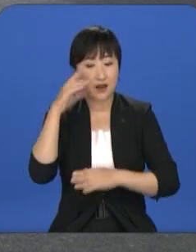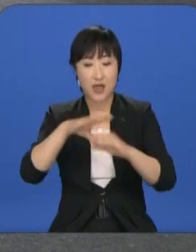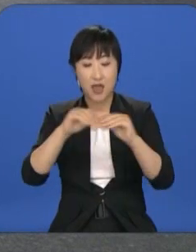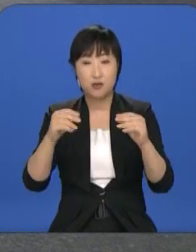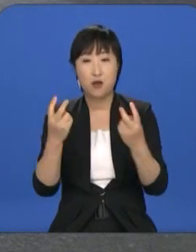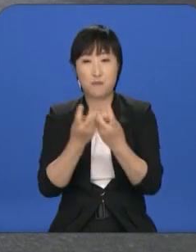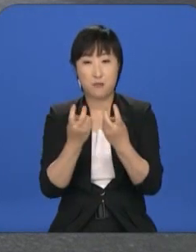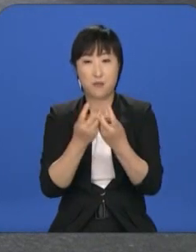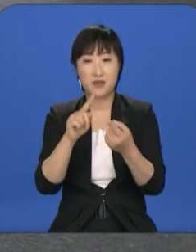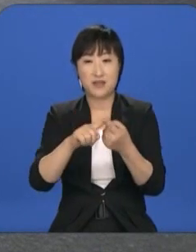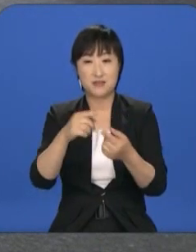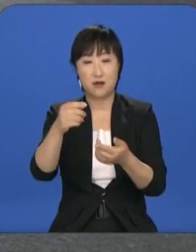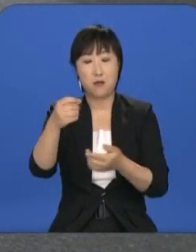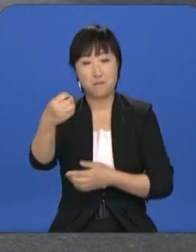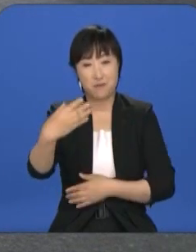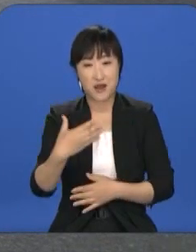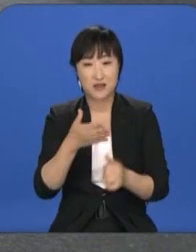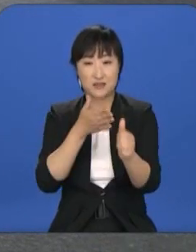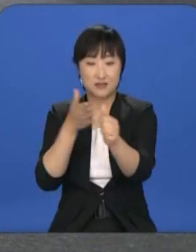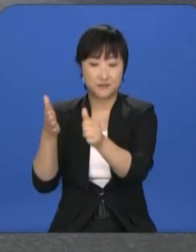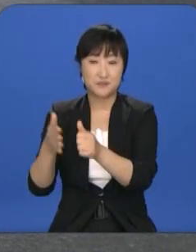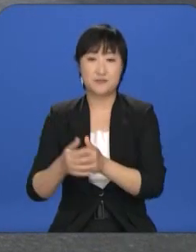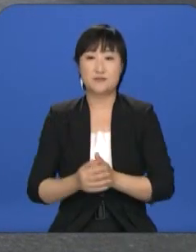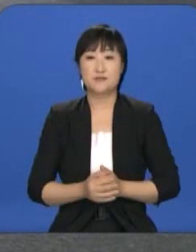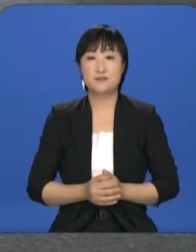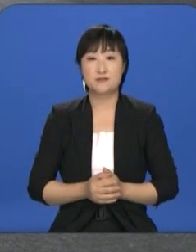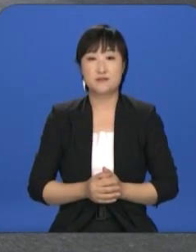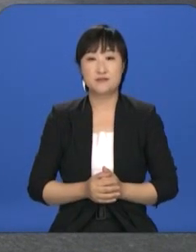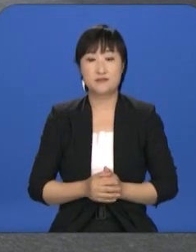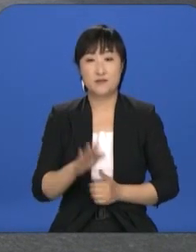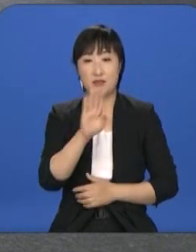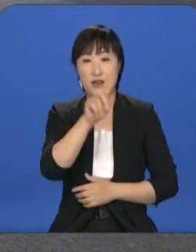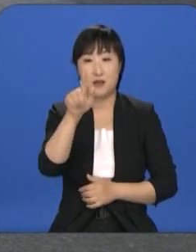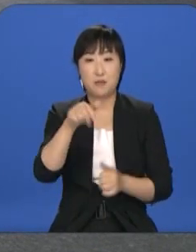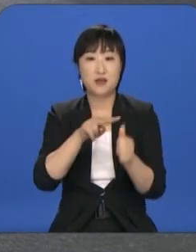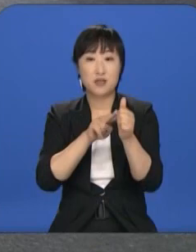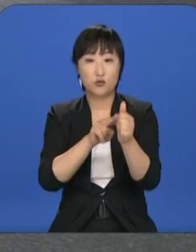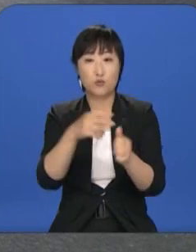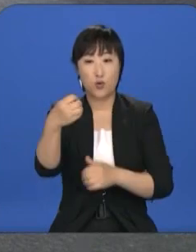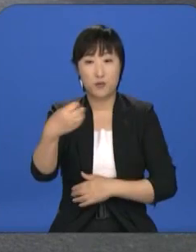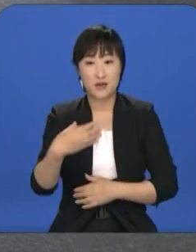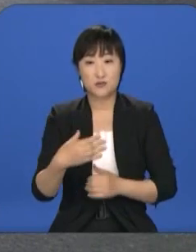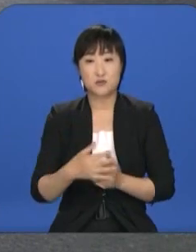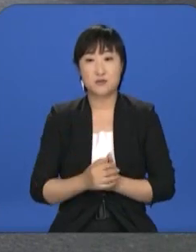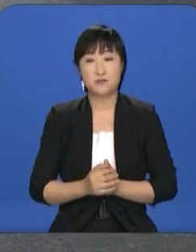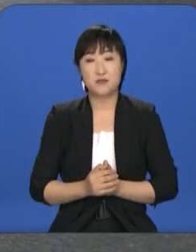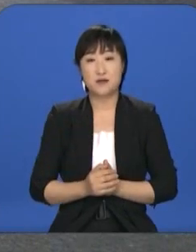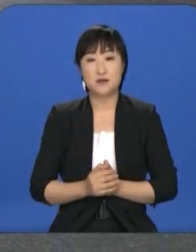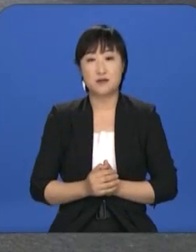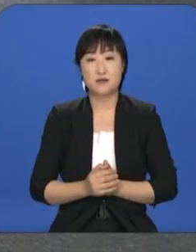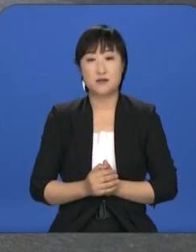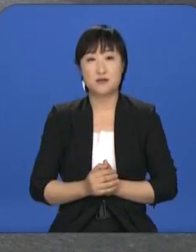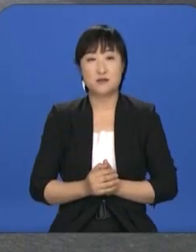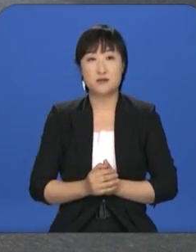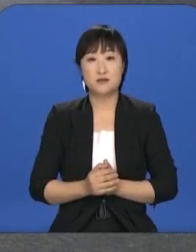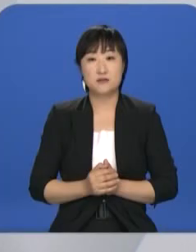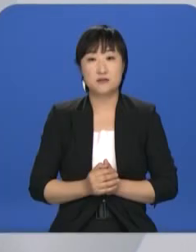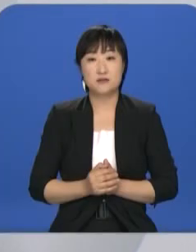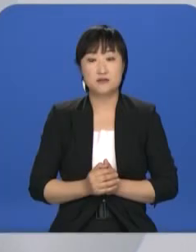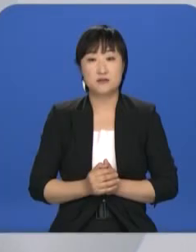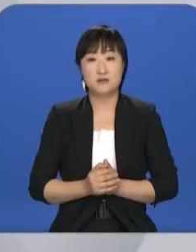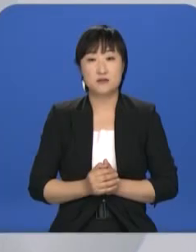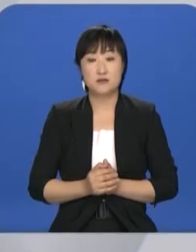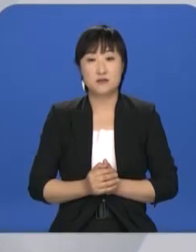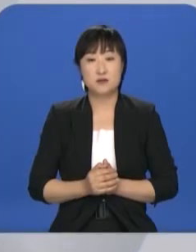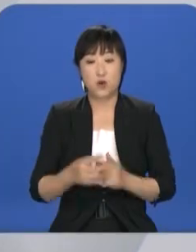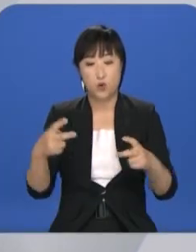의견과 해결 방안에 대해 말씀해 주시기 바랍니다. 답변 시간은 1분입니다. 박인환 후보부터 답변해 주시죠. 지역